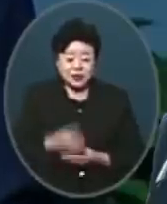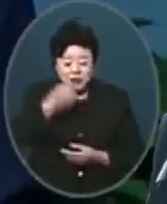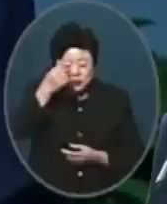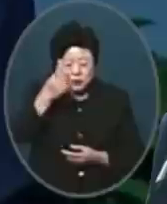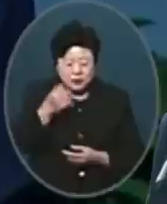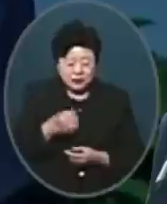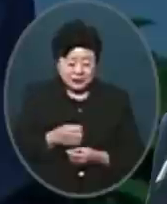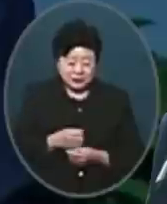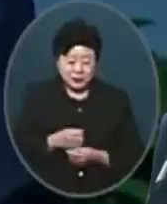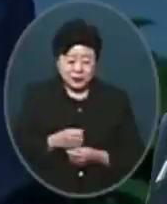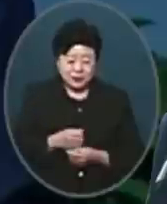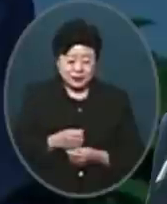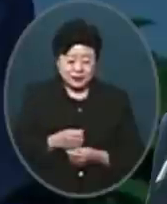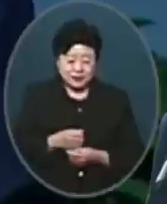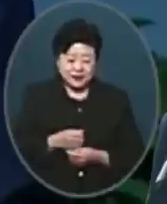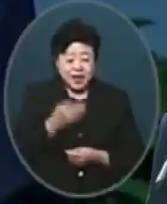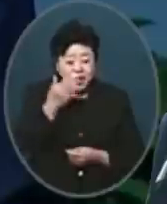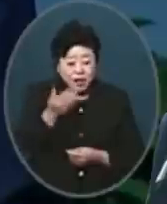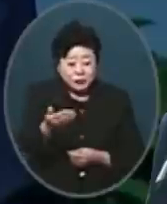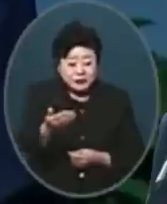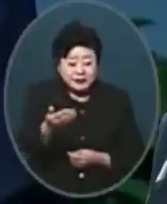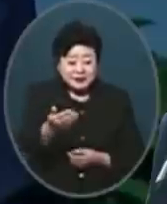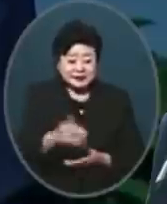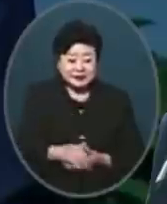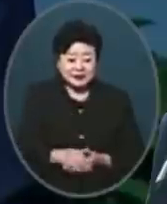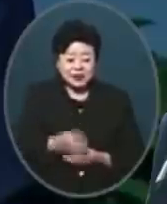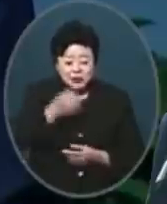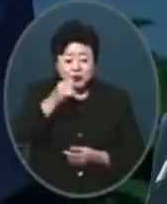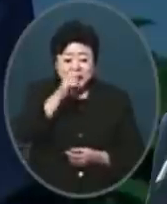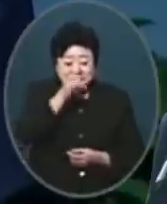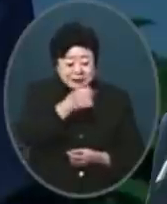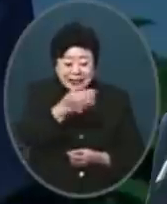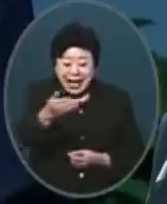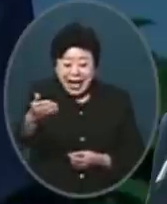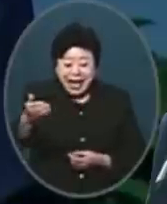꿈을 꾸고 여러분 꿈이 있지요?